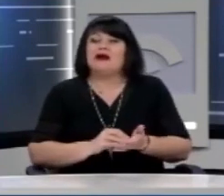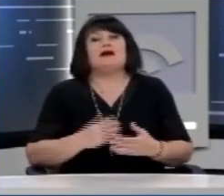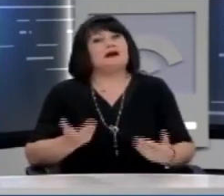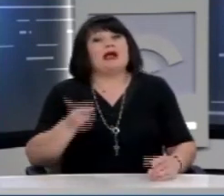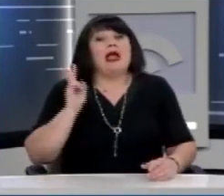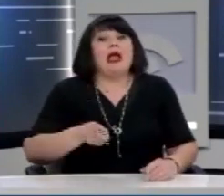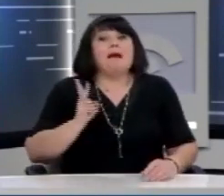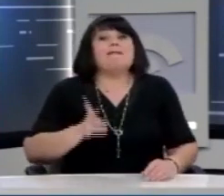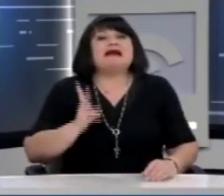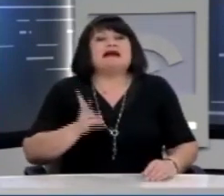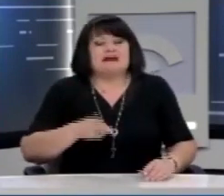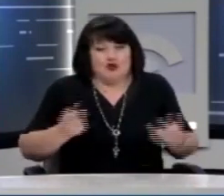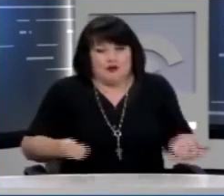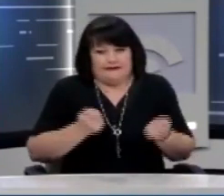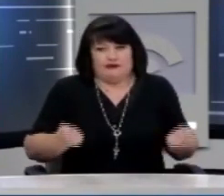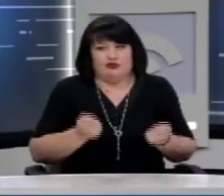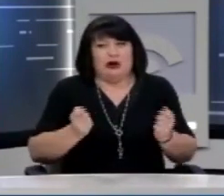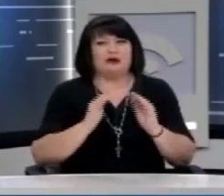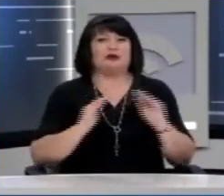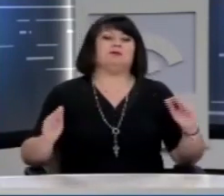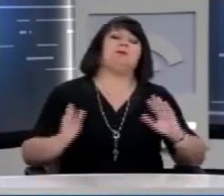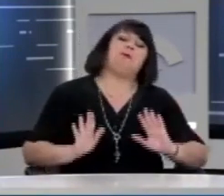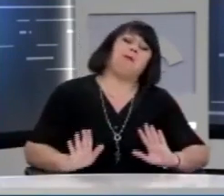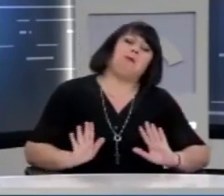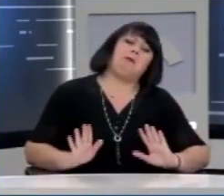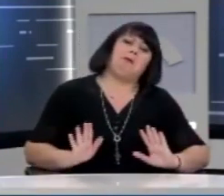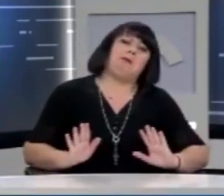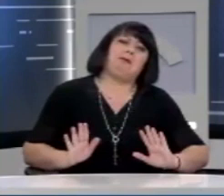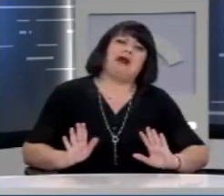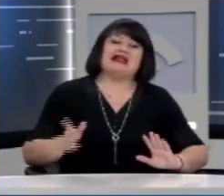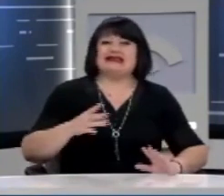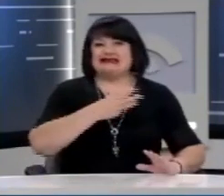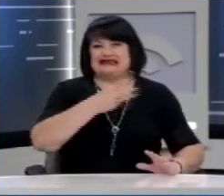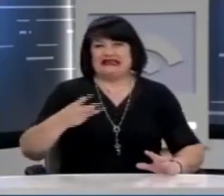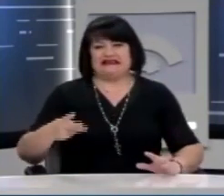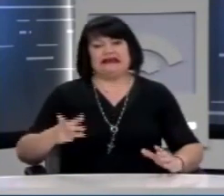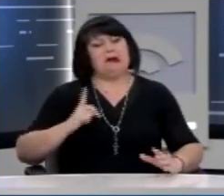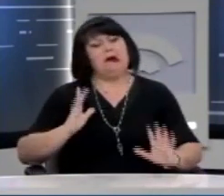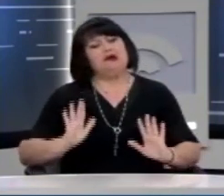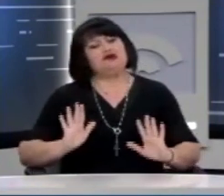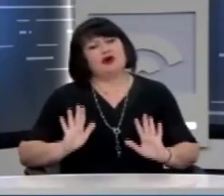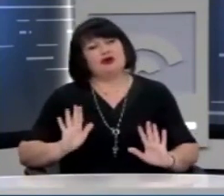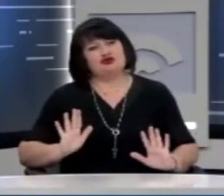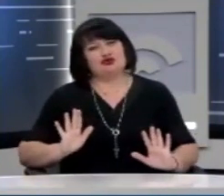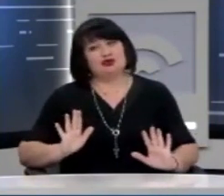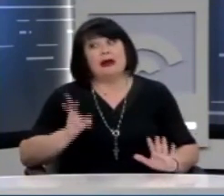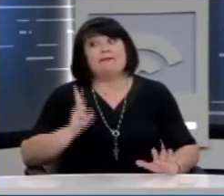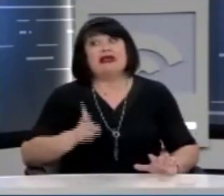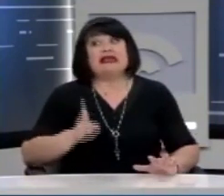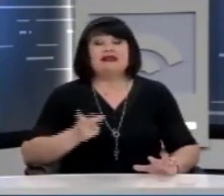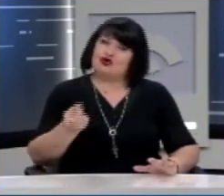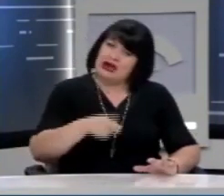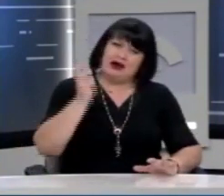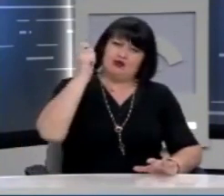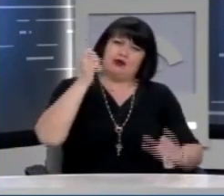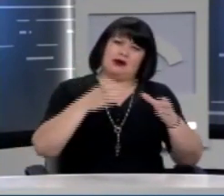είναι επικίνδυνη η πρακτική του εφησυχασμού που ακολούθησε και η κυβέρνηση ΣΥΡΙΖΑ και άλλα